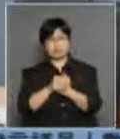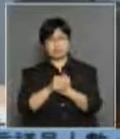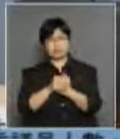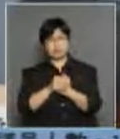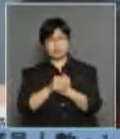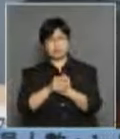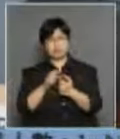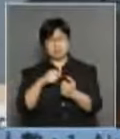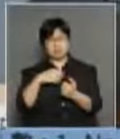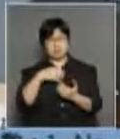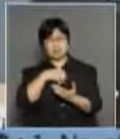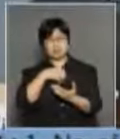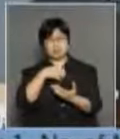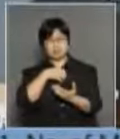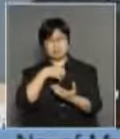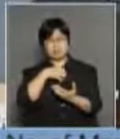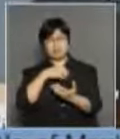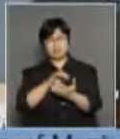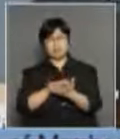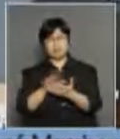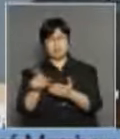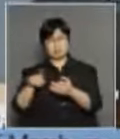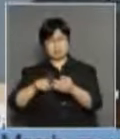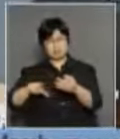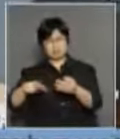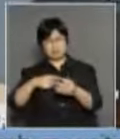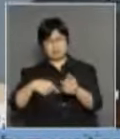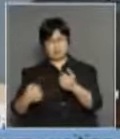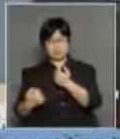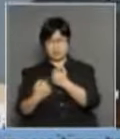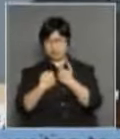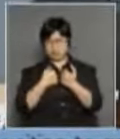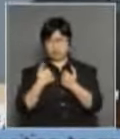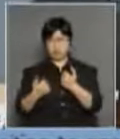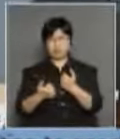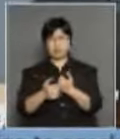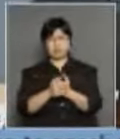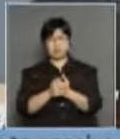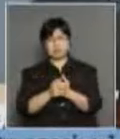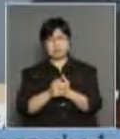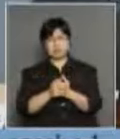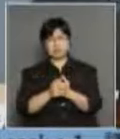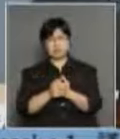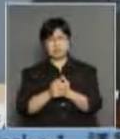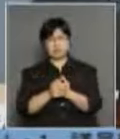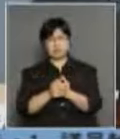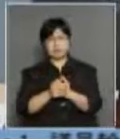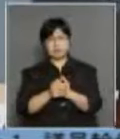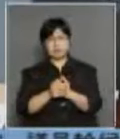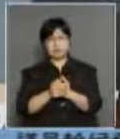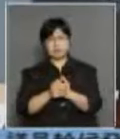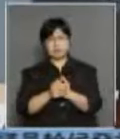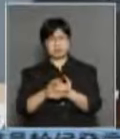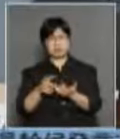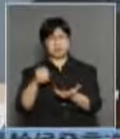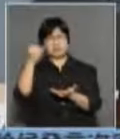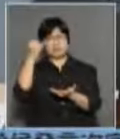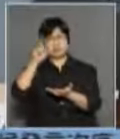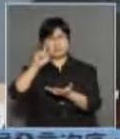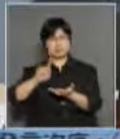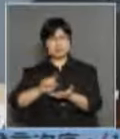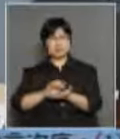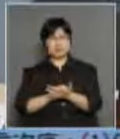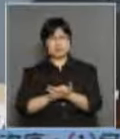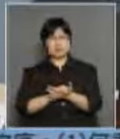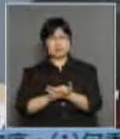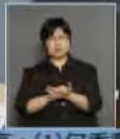我就認為咧，其實黃國興議員咧就應該支持我嘅，咁但係冇計，佢都唔知點解，好似食錯藥